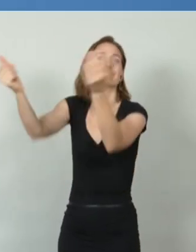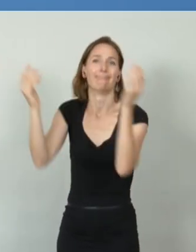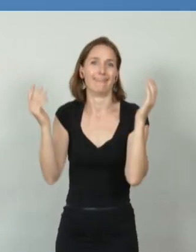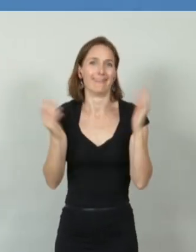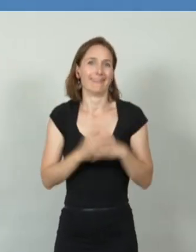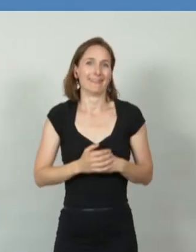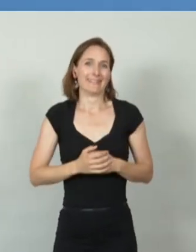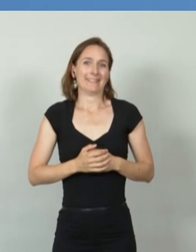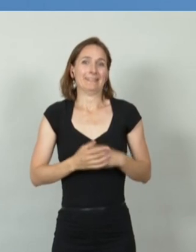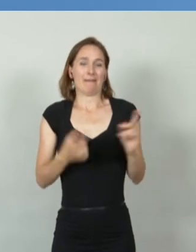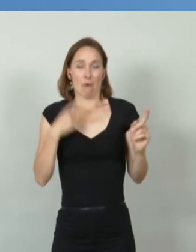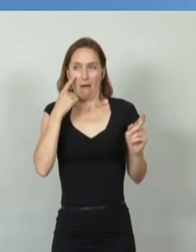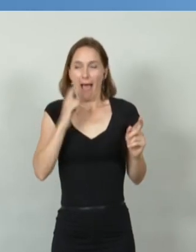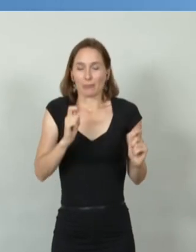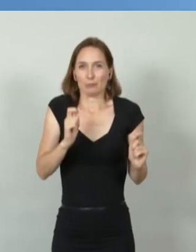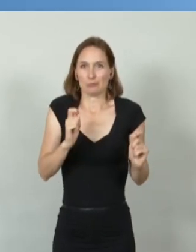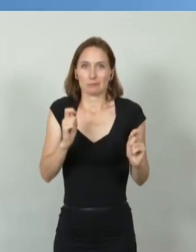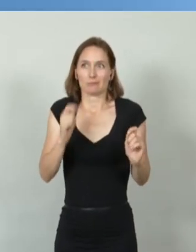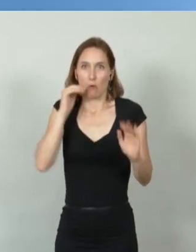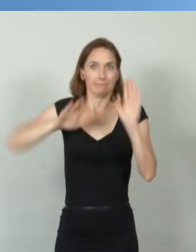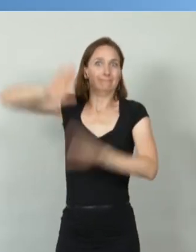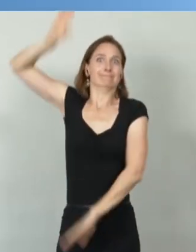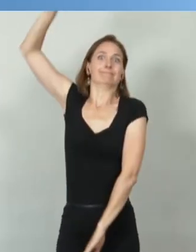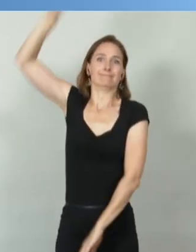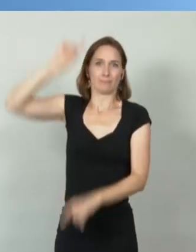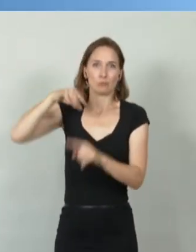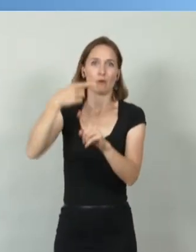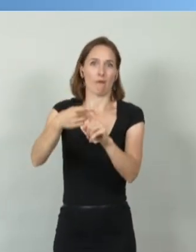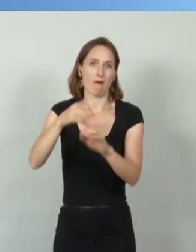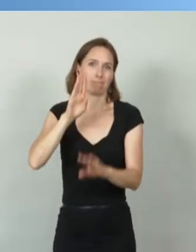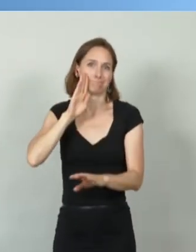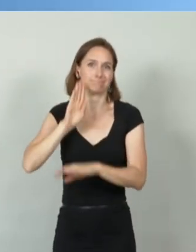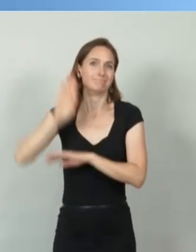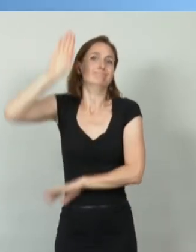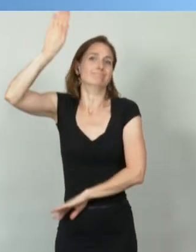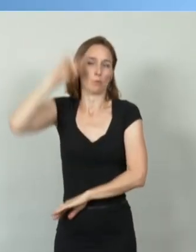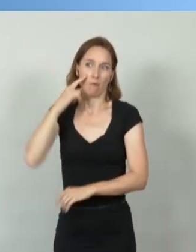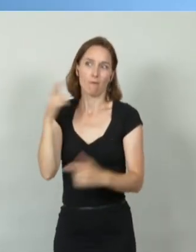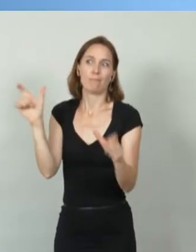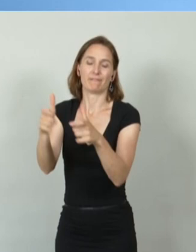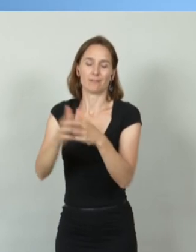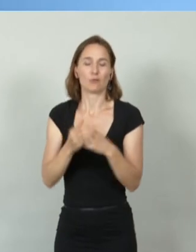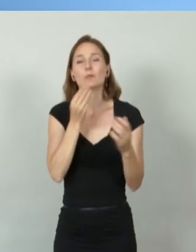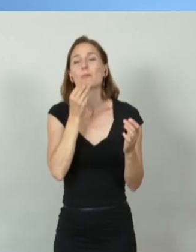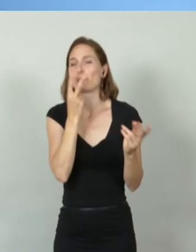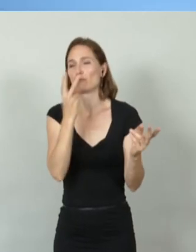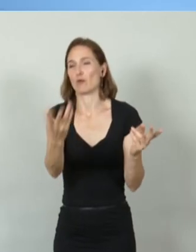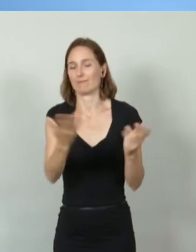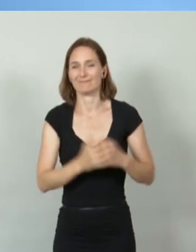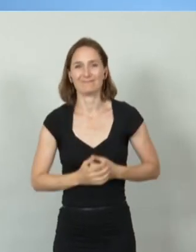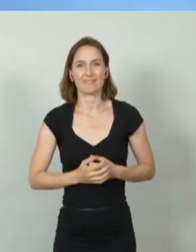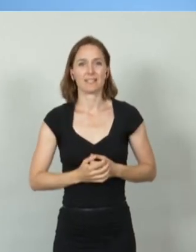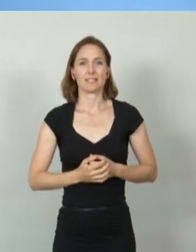il faudra que je fasse attention il faut bien que vous leviez la main lors des lors des votes non mais c'est bon je vous vois